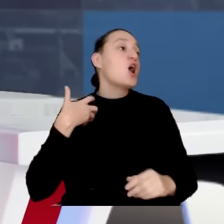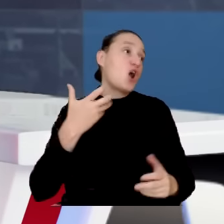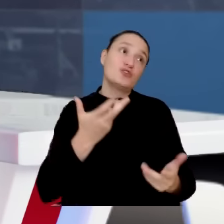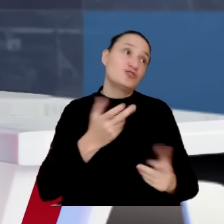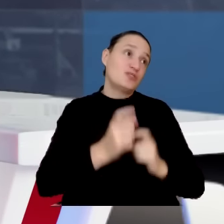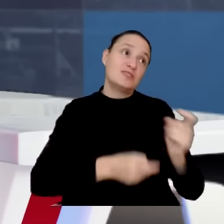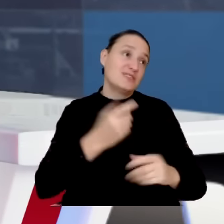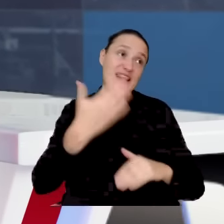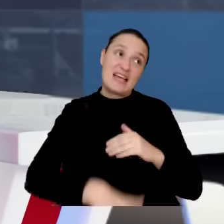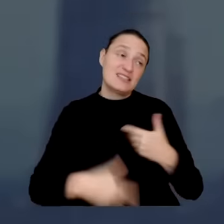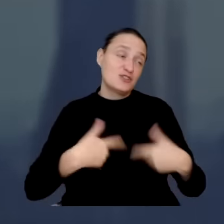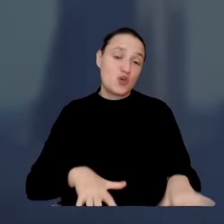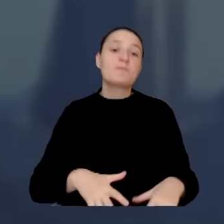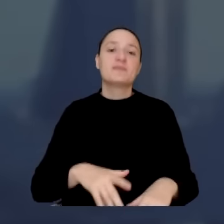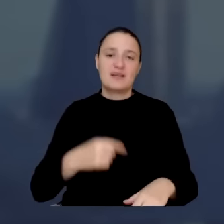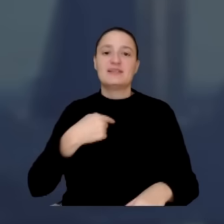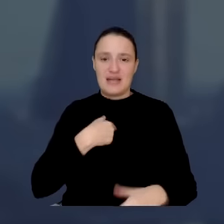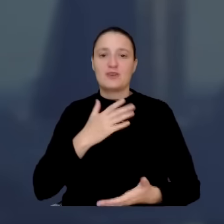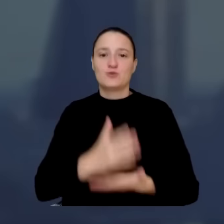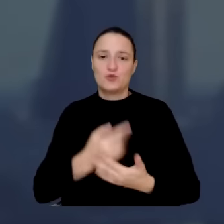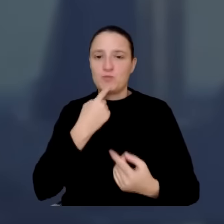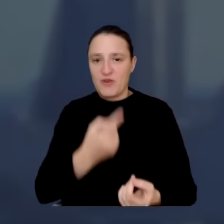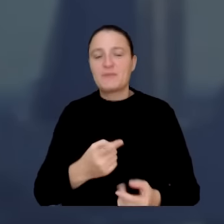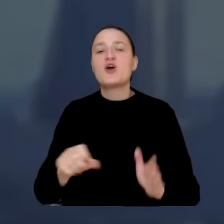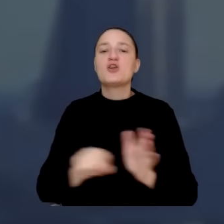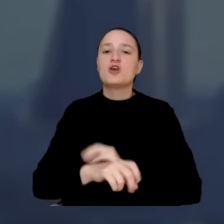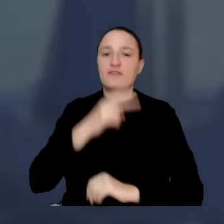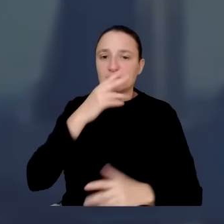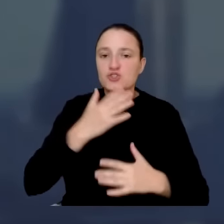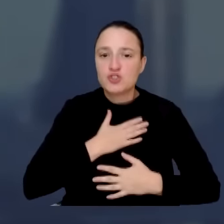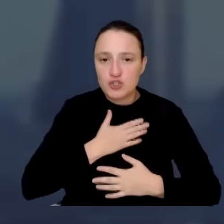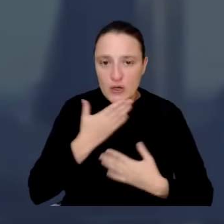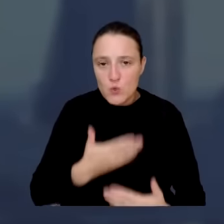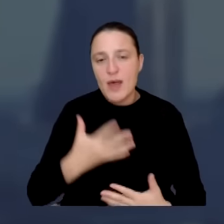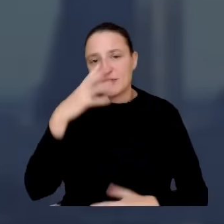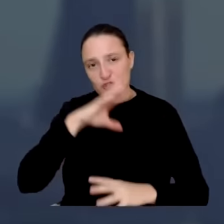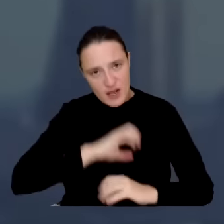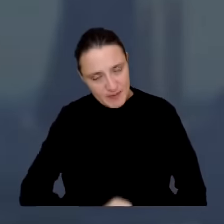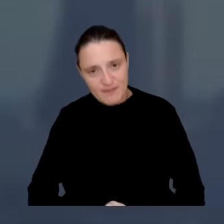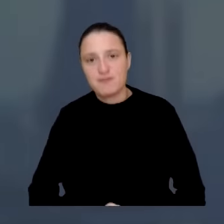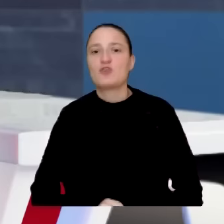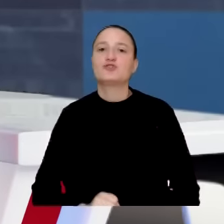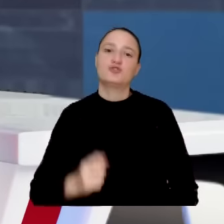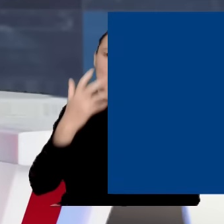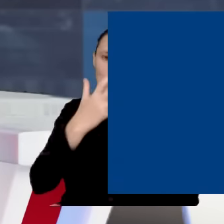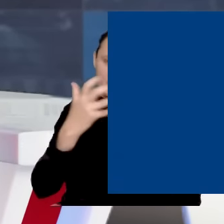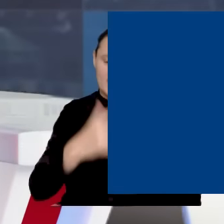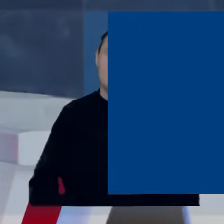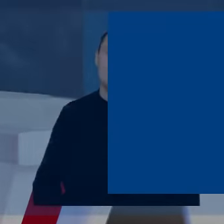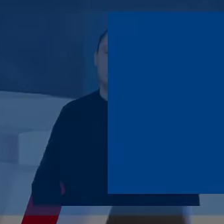chcą skończyć tej dyskusji ale ja już się żegnam z państwem ogromnie dziękujemy za cierpliwość i za bycie z